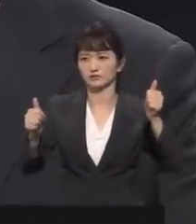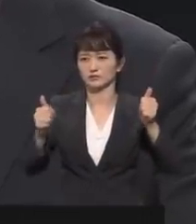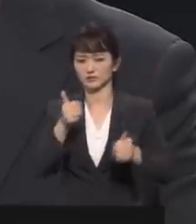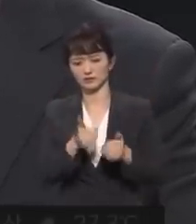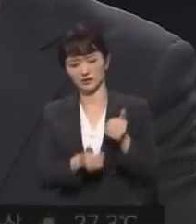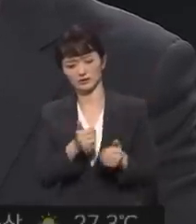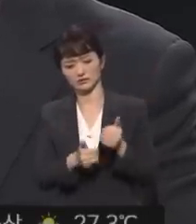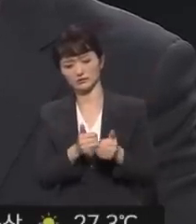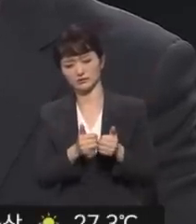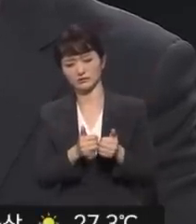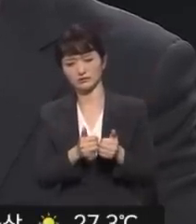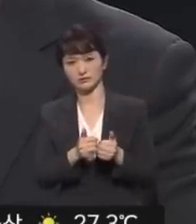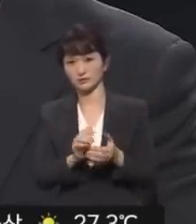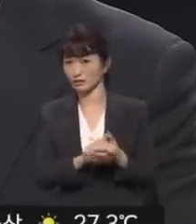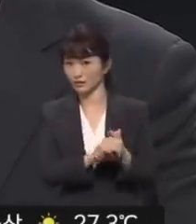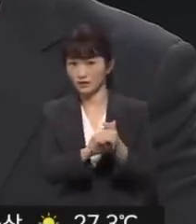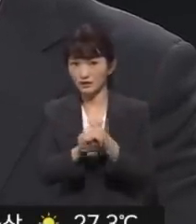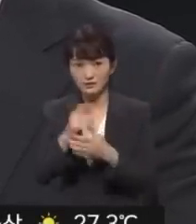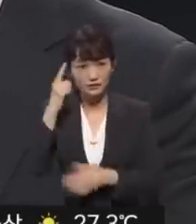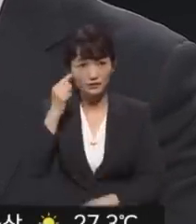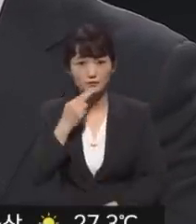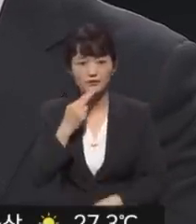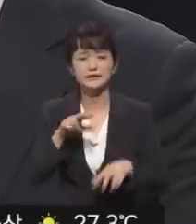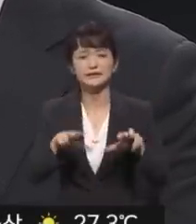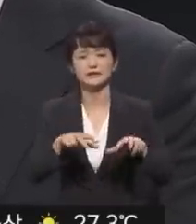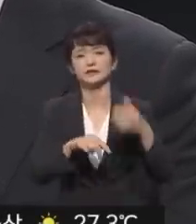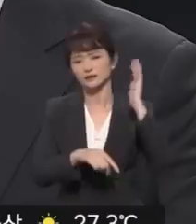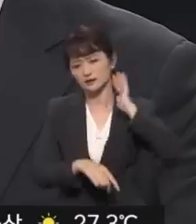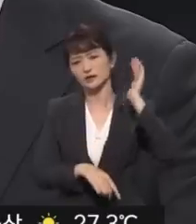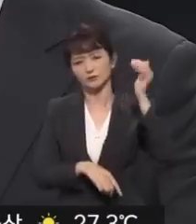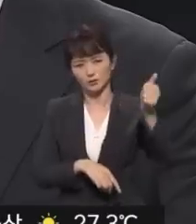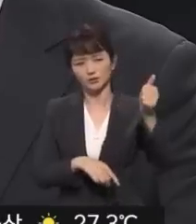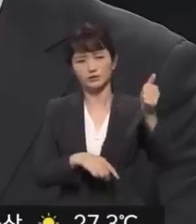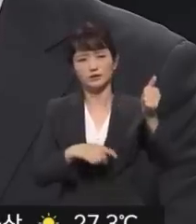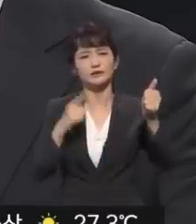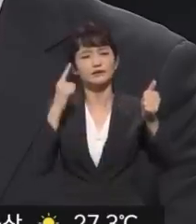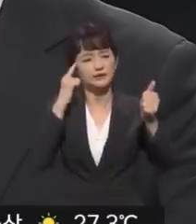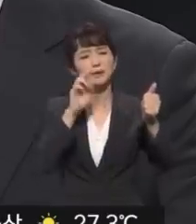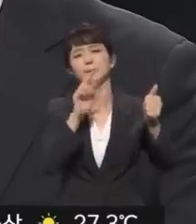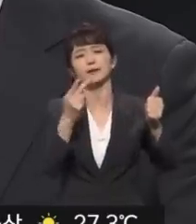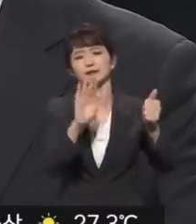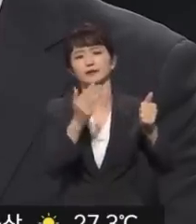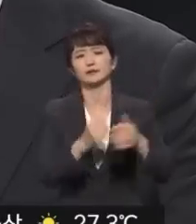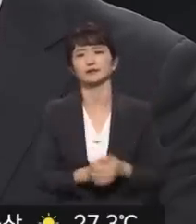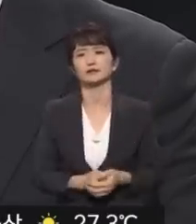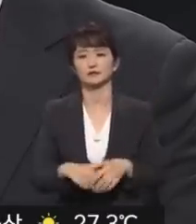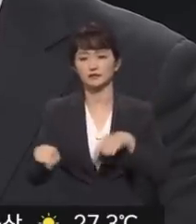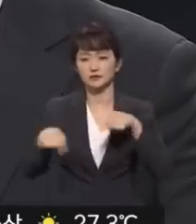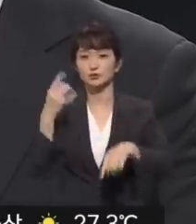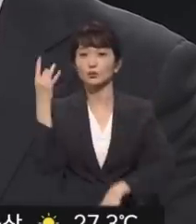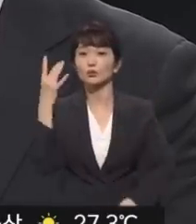이 또 트여 있으니까 이제는 제가 대통령께서도 제가 내가 말씀드리지만 정치의 보령 은 결별과 배제가 아니라